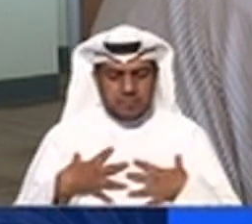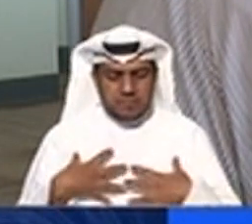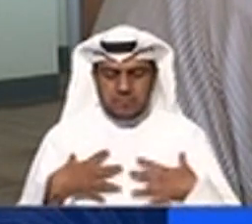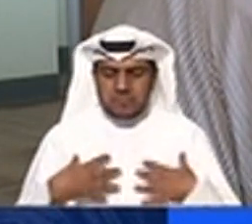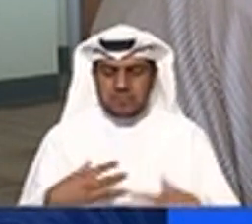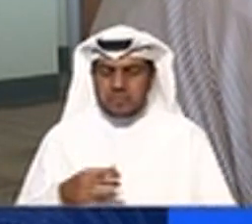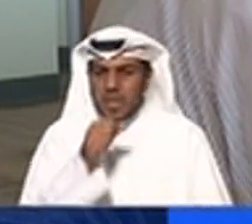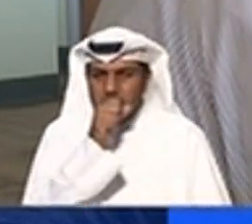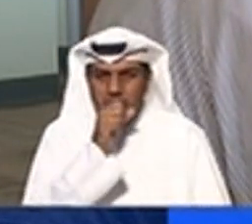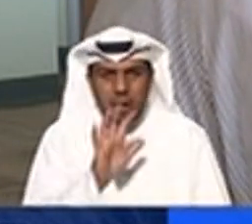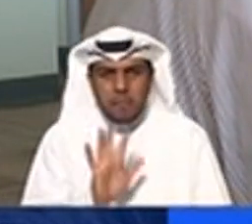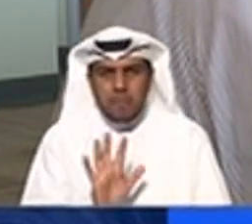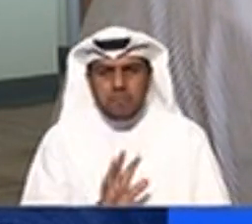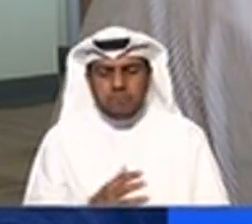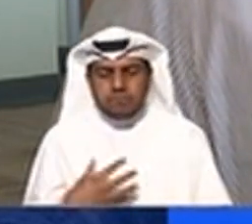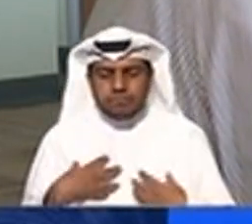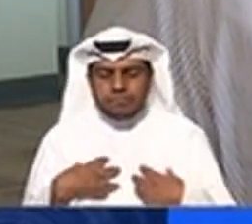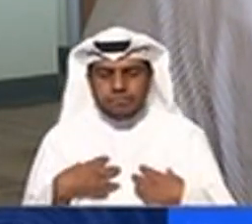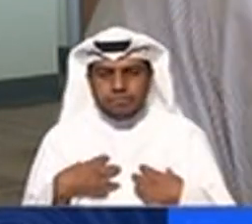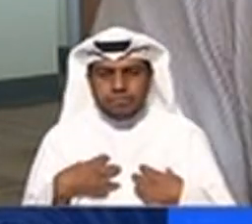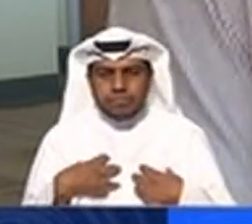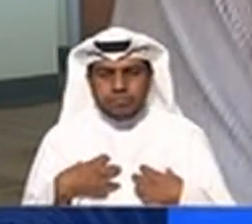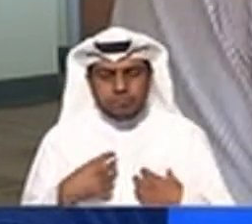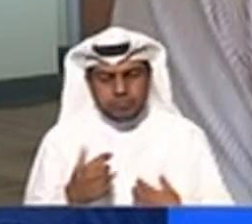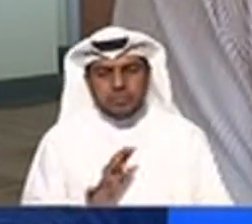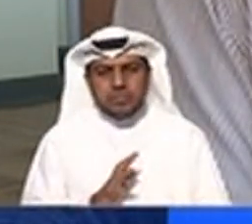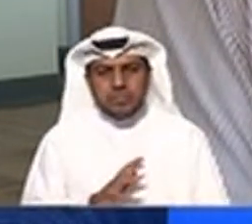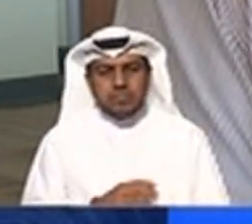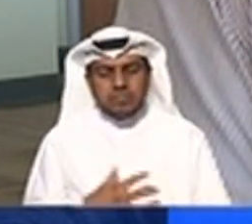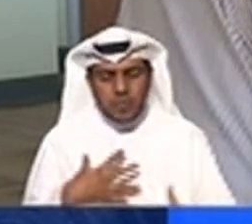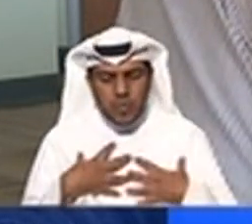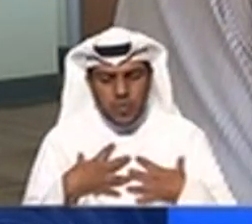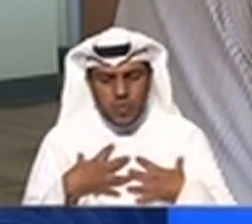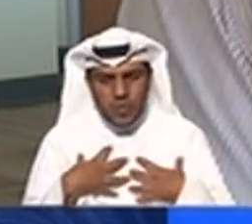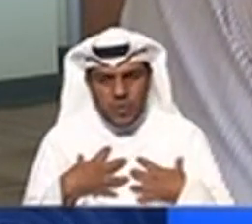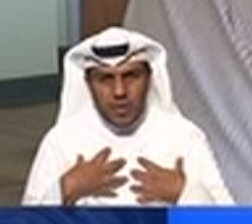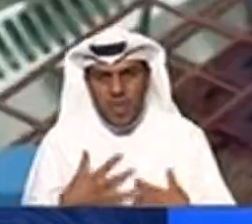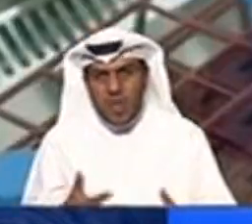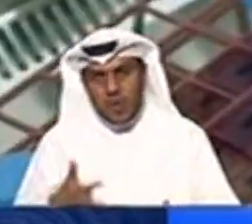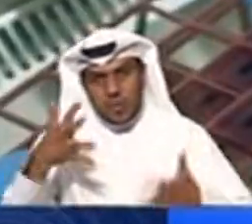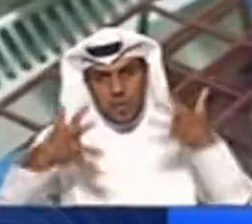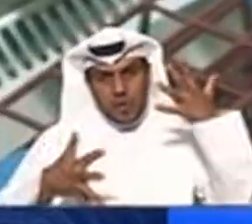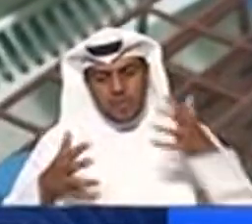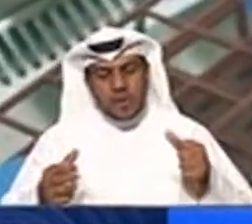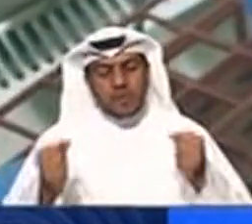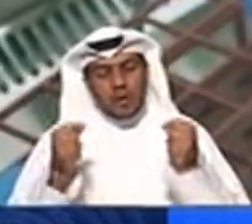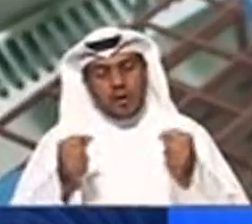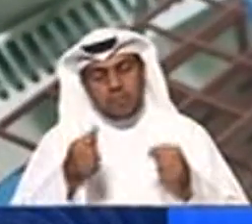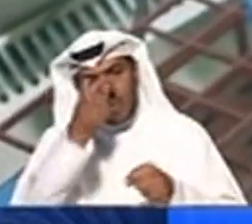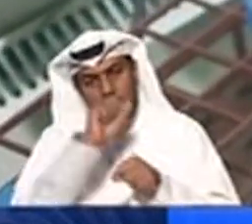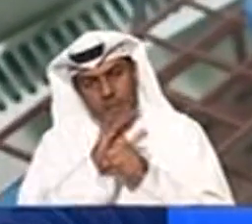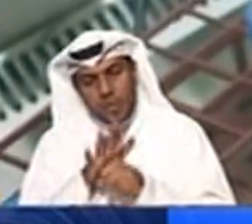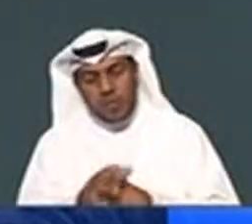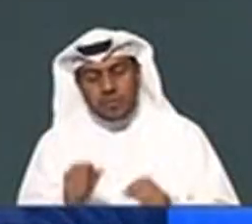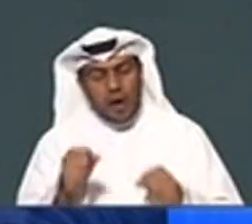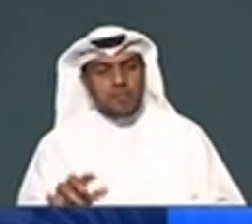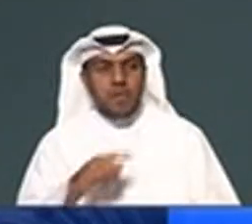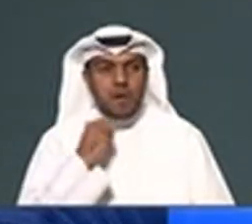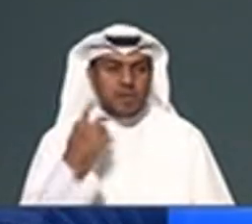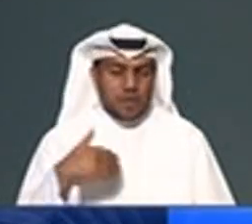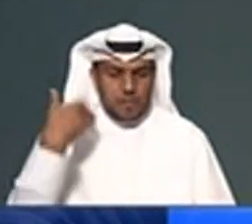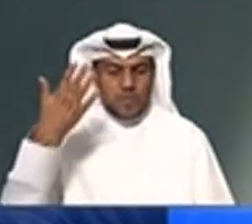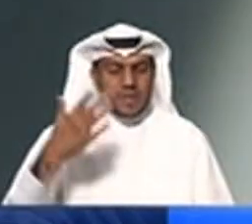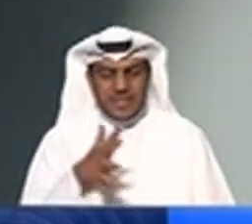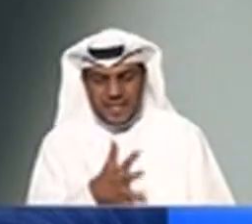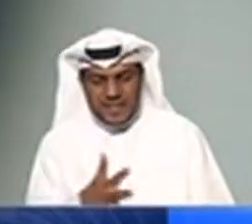يسبب صعوبة في التنفس ونقص في الأكسجين بصورة أسرع من الأطفال الأكبر سنا. دراسات علمية عالمية